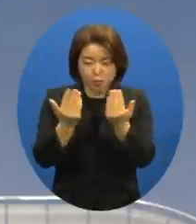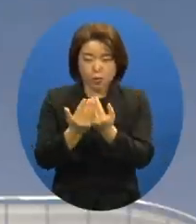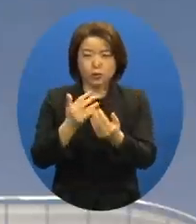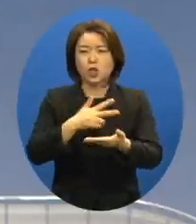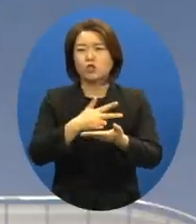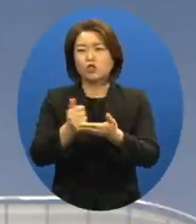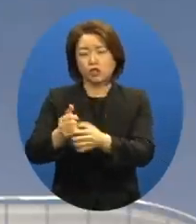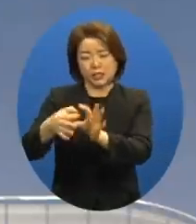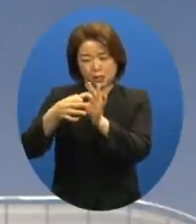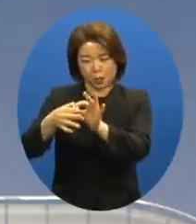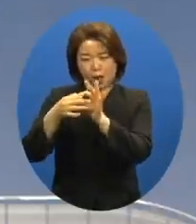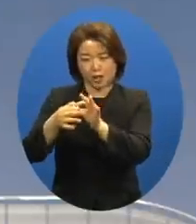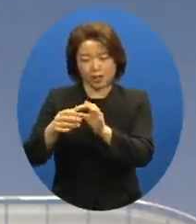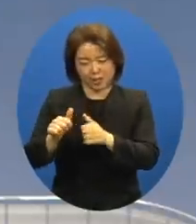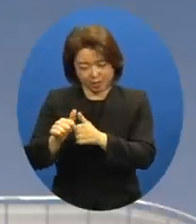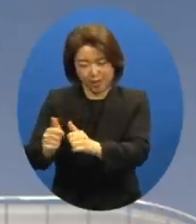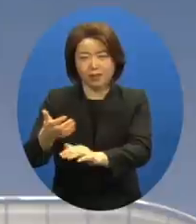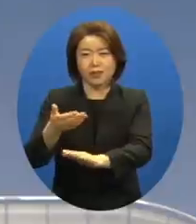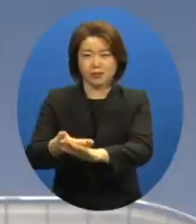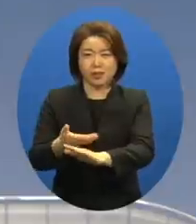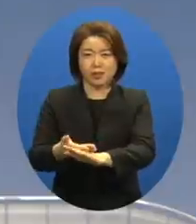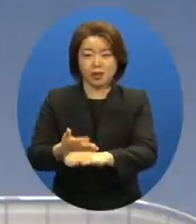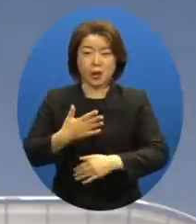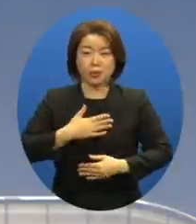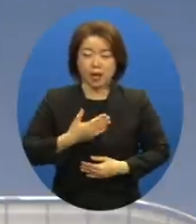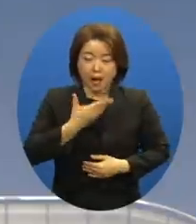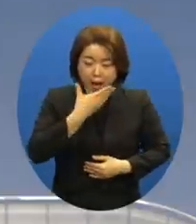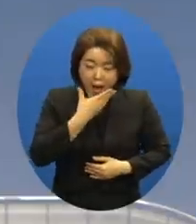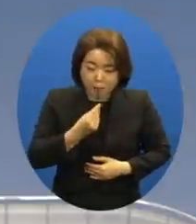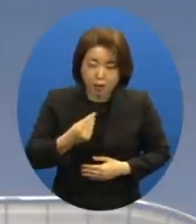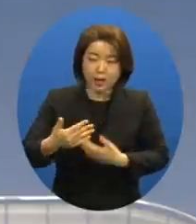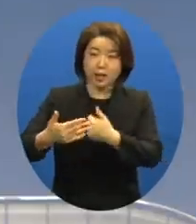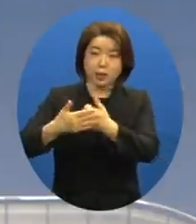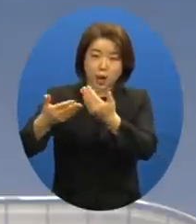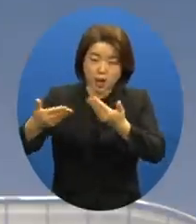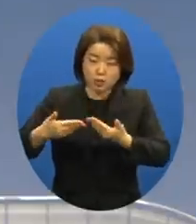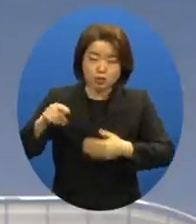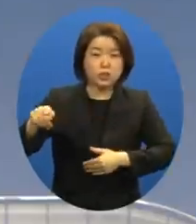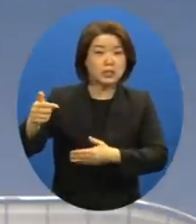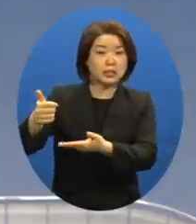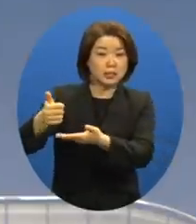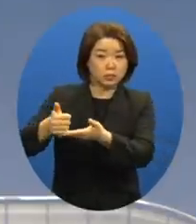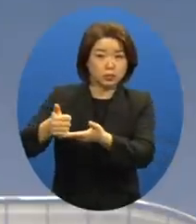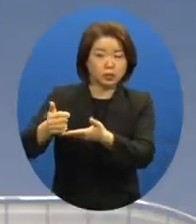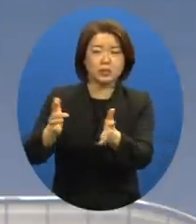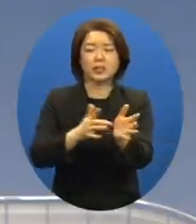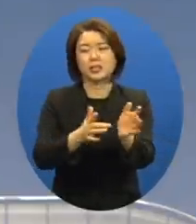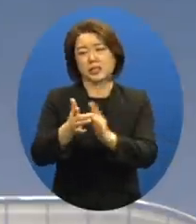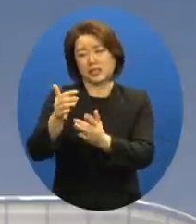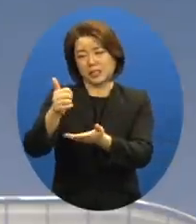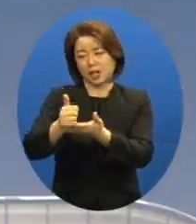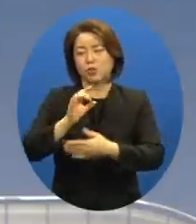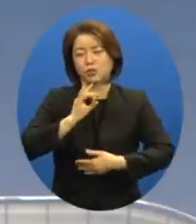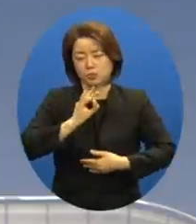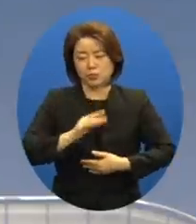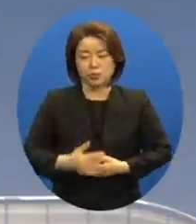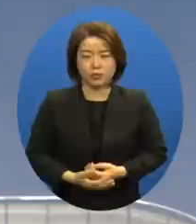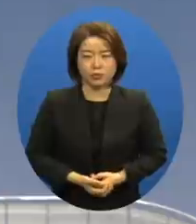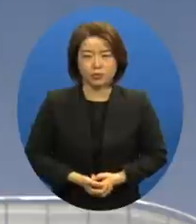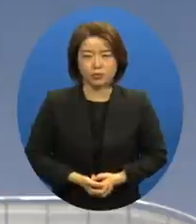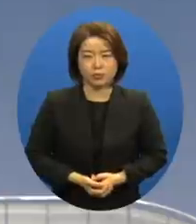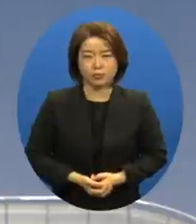관계에 달려 있는 겁니다 우리를 행복하게 해주는 그 분은 예수님 밖에 없습니다